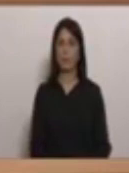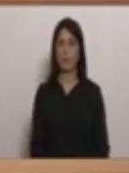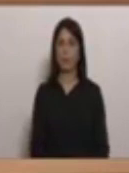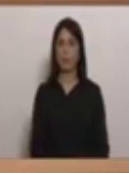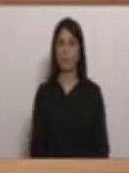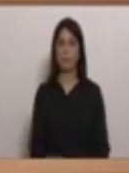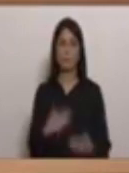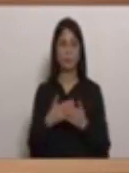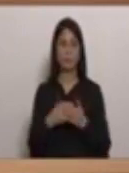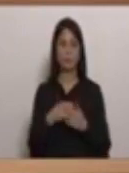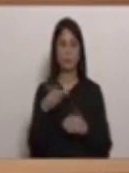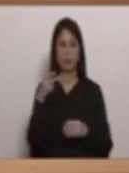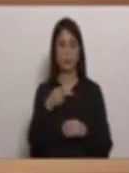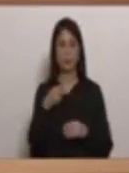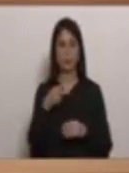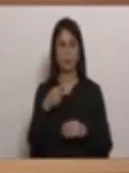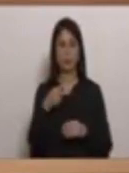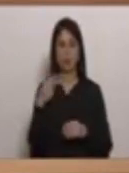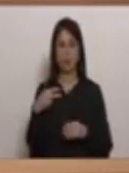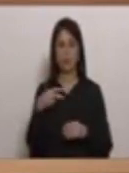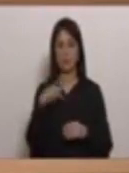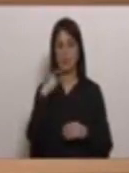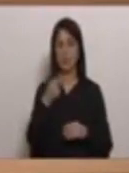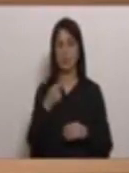ესე ვთქვათ, 2020 წლის